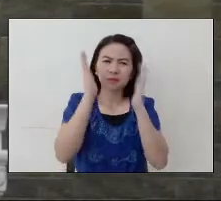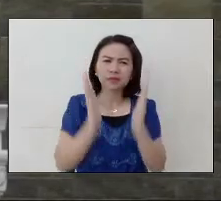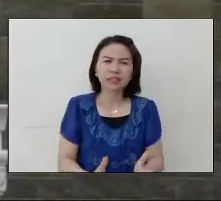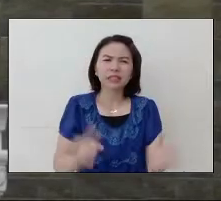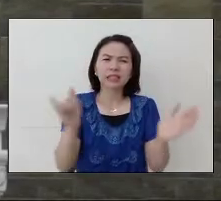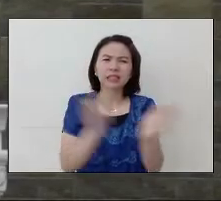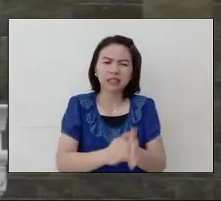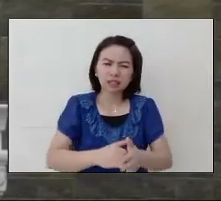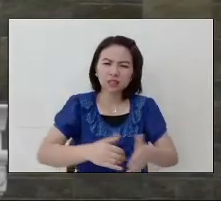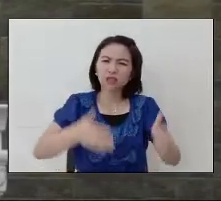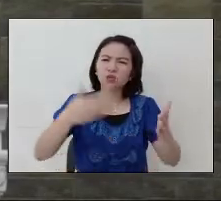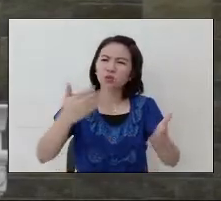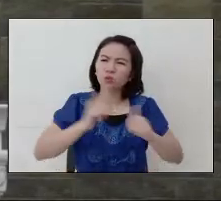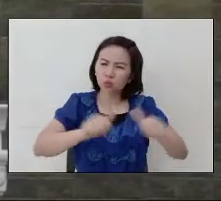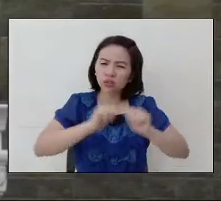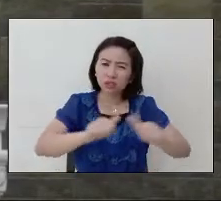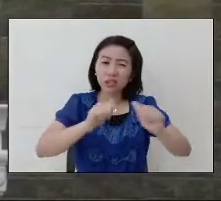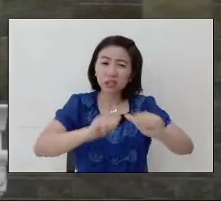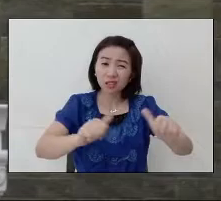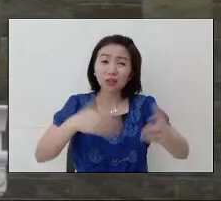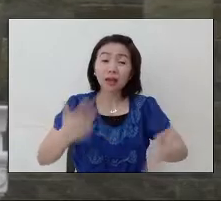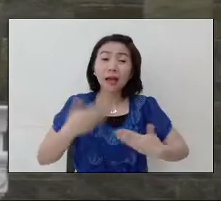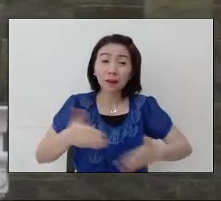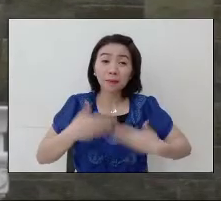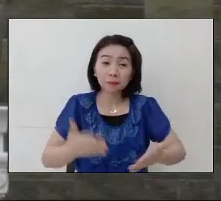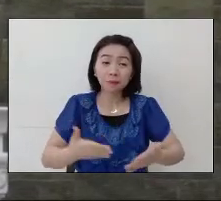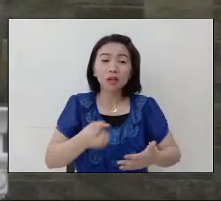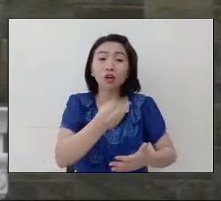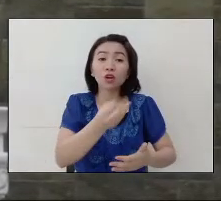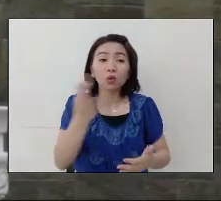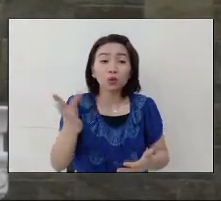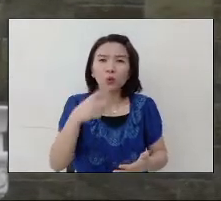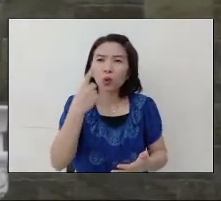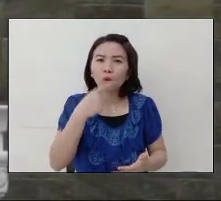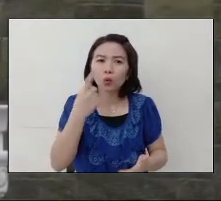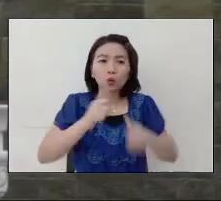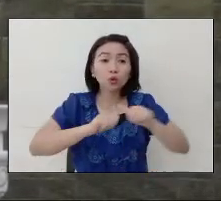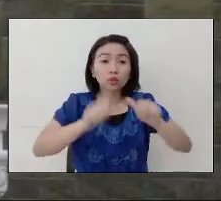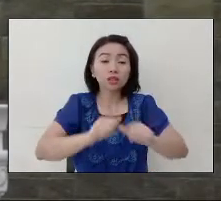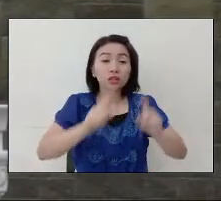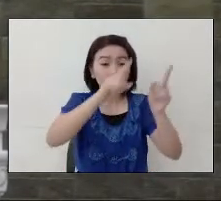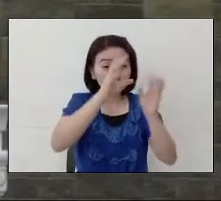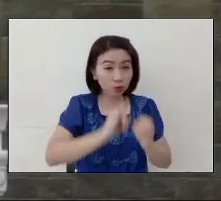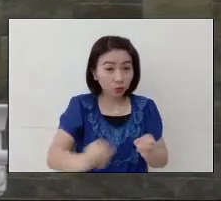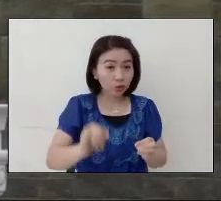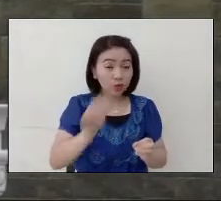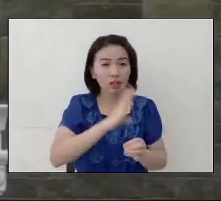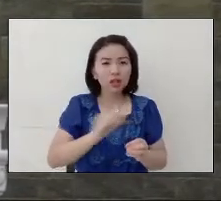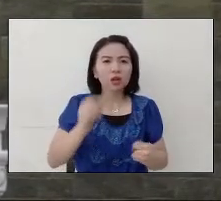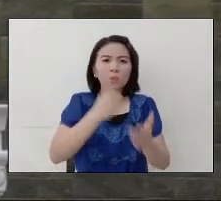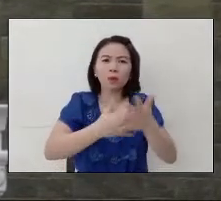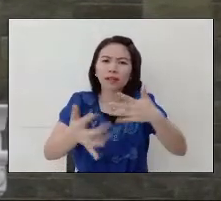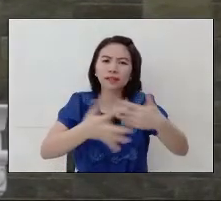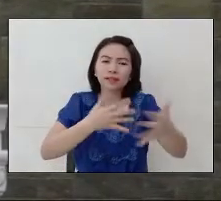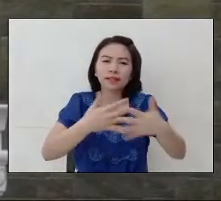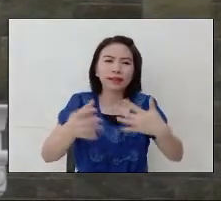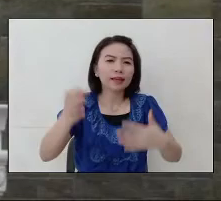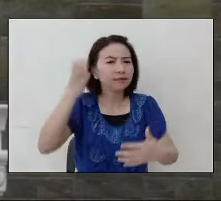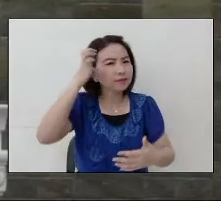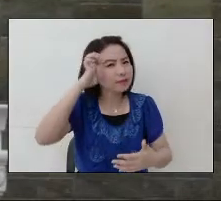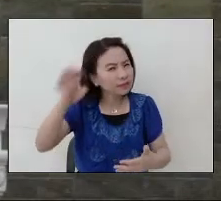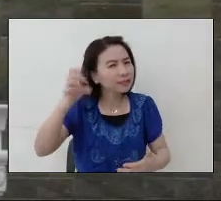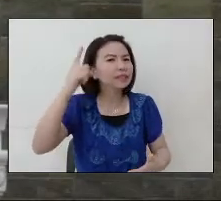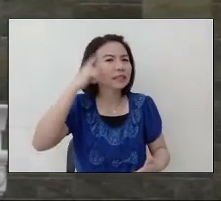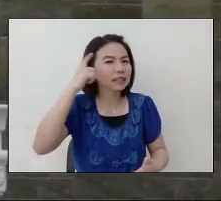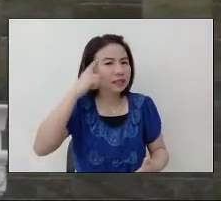merong iniisip na maganda at pinagpapatuloy sa kanyang gawa mga kapatid, yung kanyang iniisip. Kung merong mang malungkot na isang